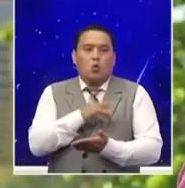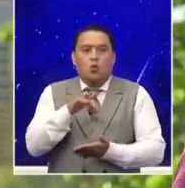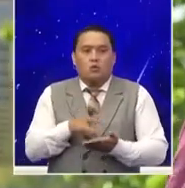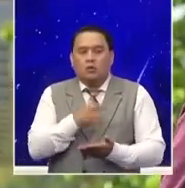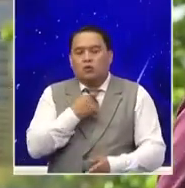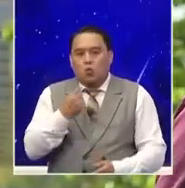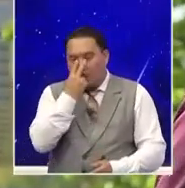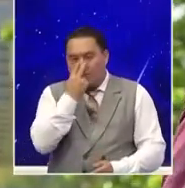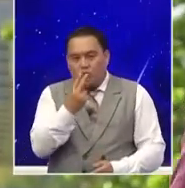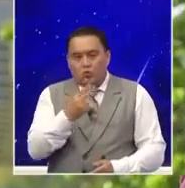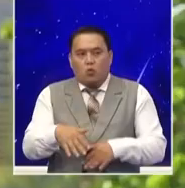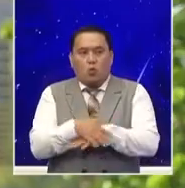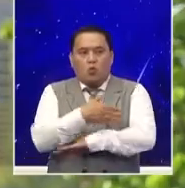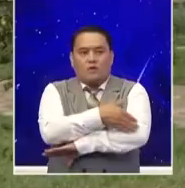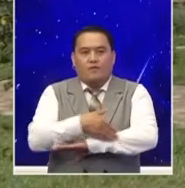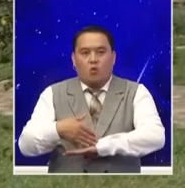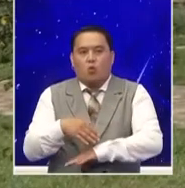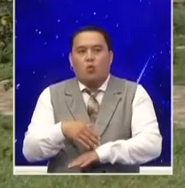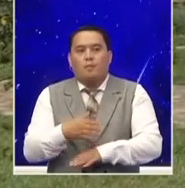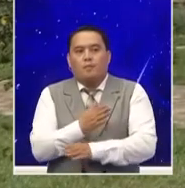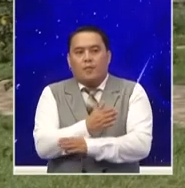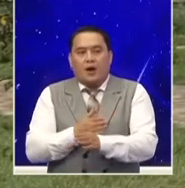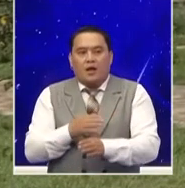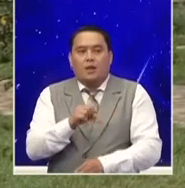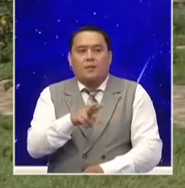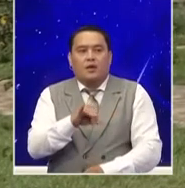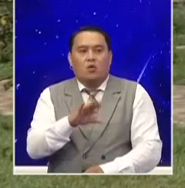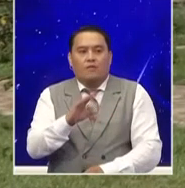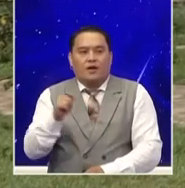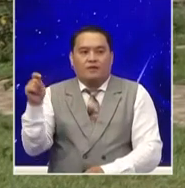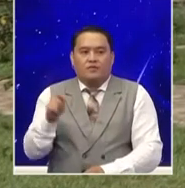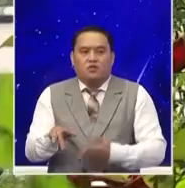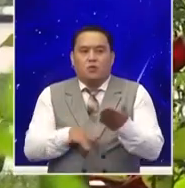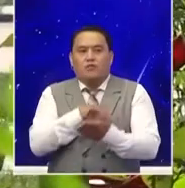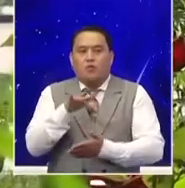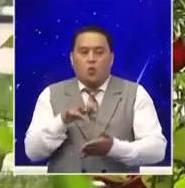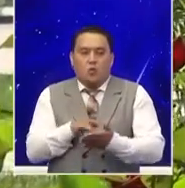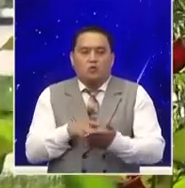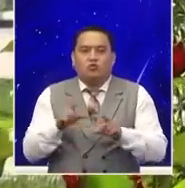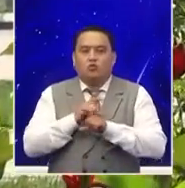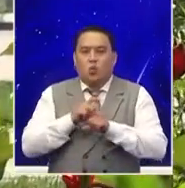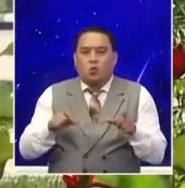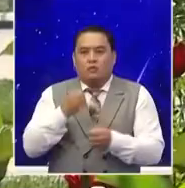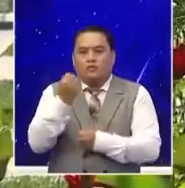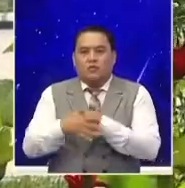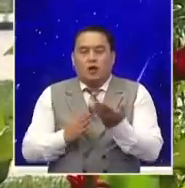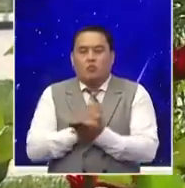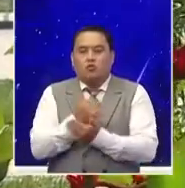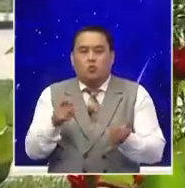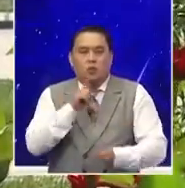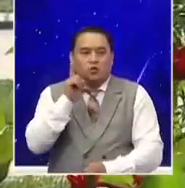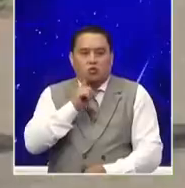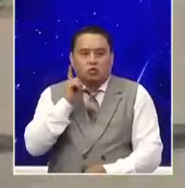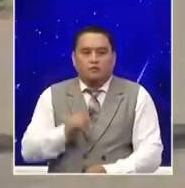центра могут увидеть его на оживленном пересечении улиц Балапанова и Конаева, на въезде в город, рядом с дворцом школьников и центром обслуживания